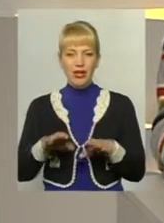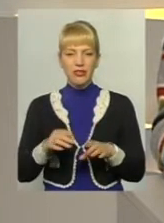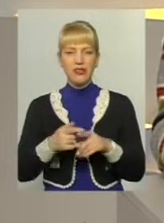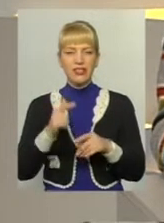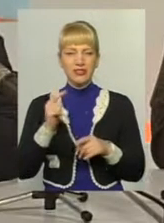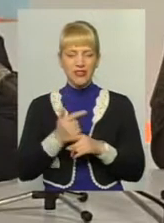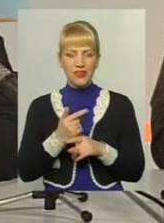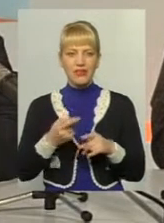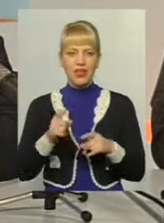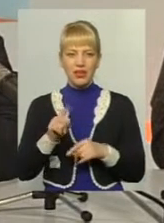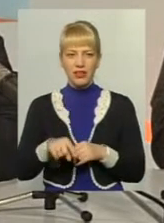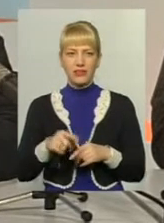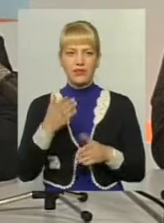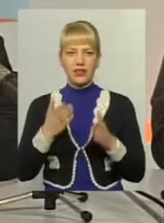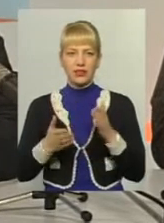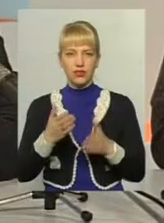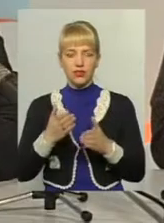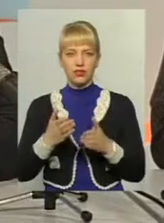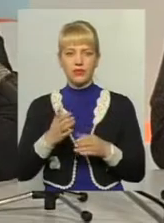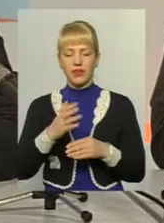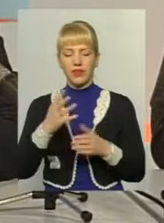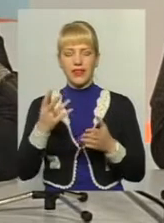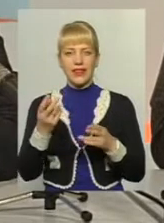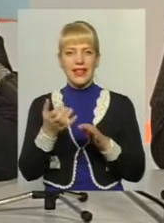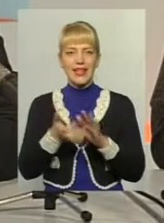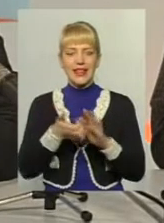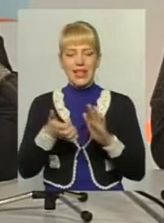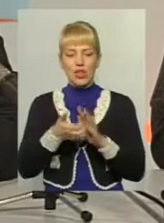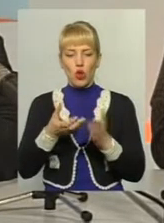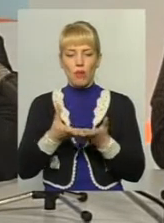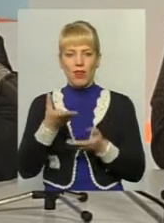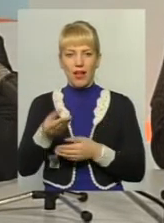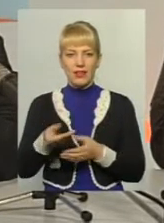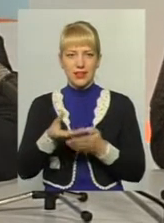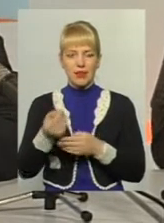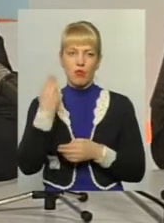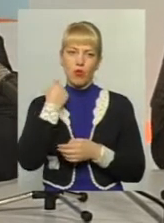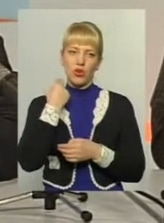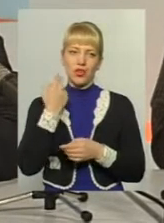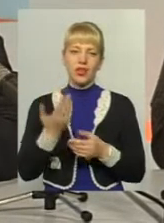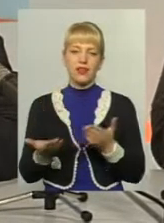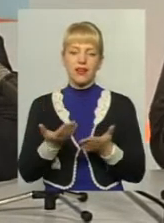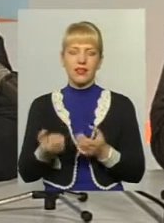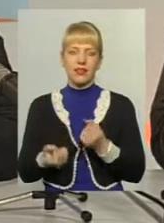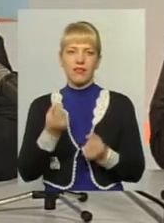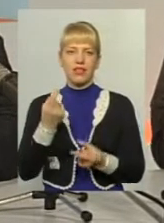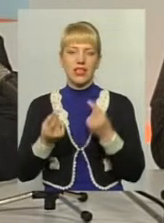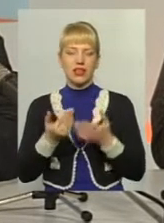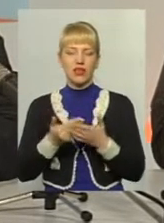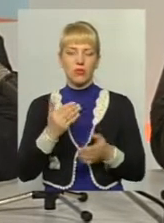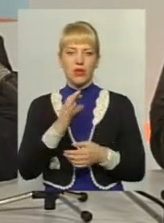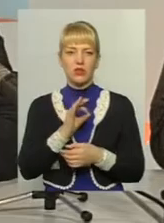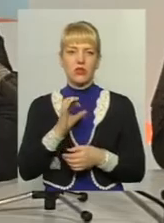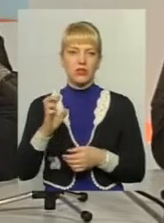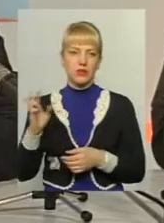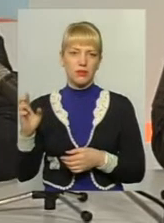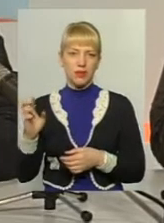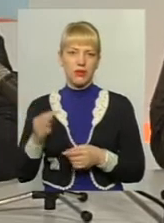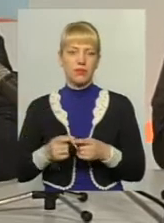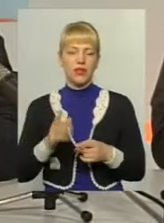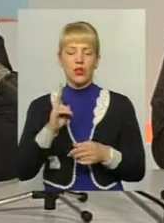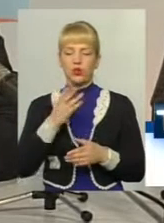що проблеми – це боржники, вони завжди є. І, це, мабуть, теж одна з основних